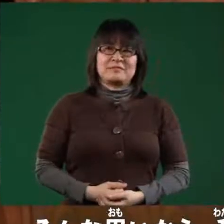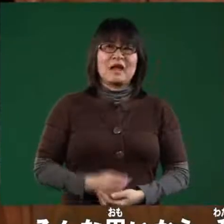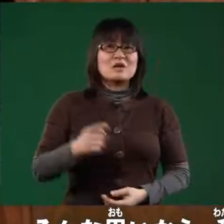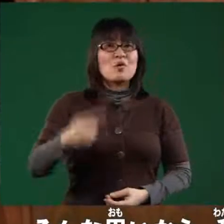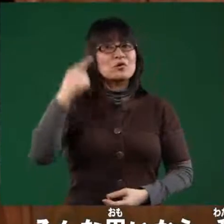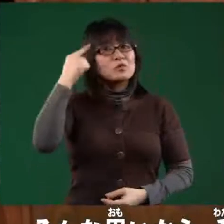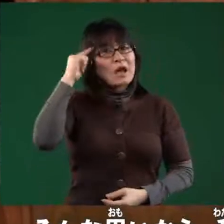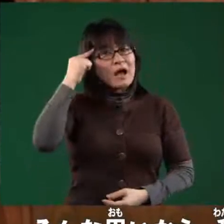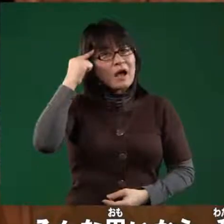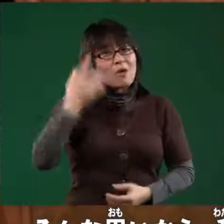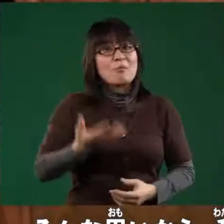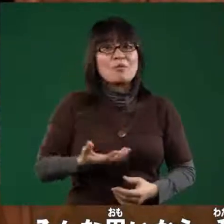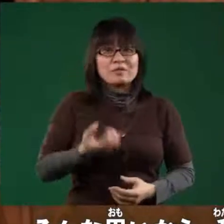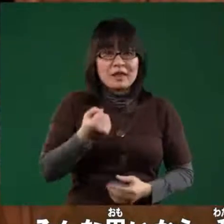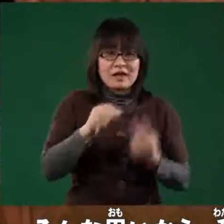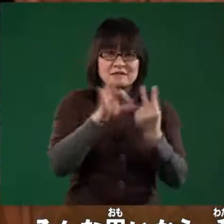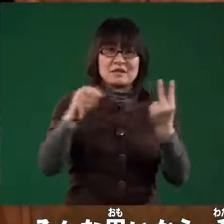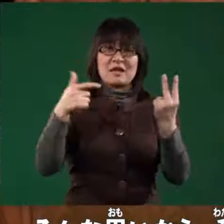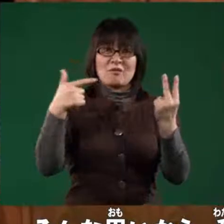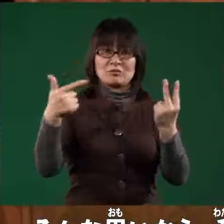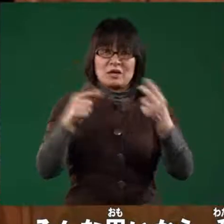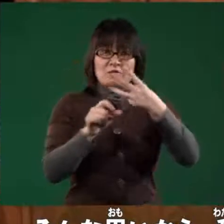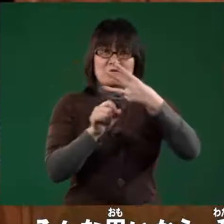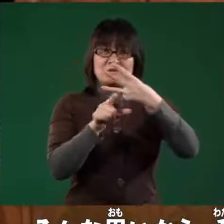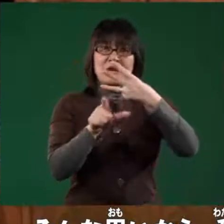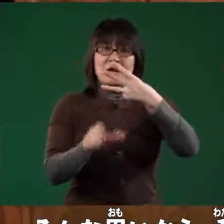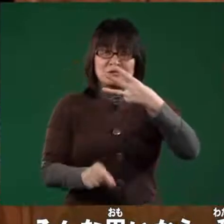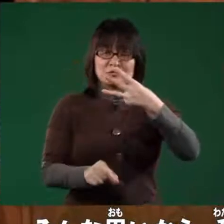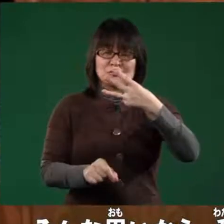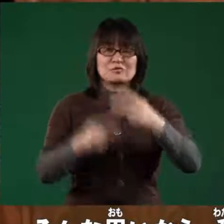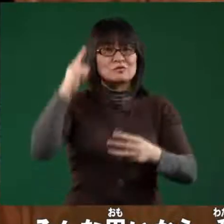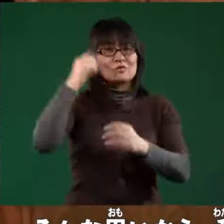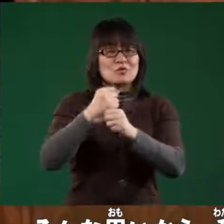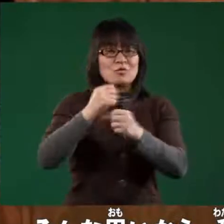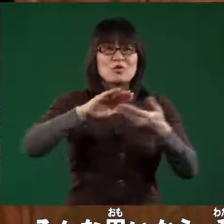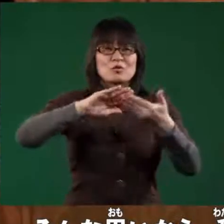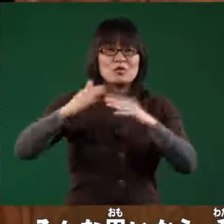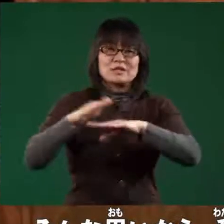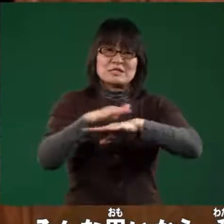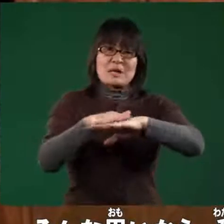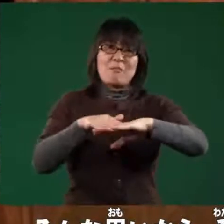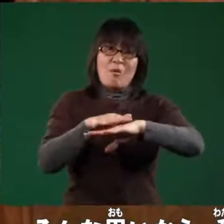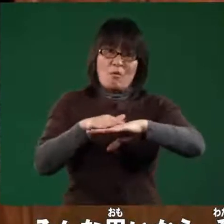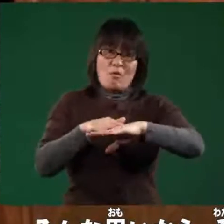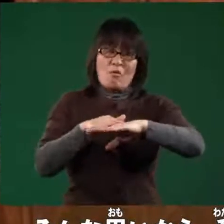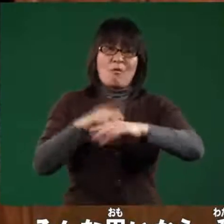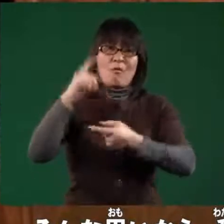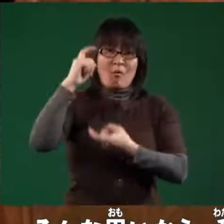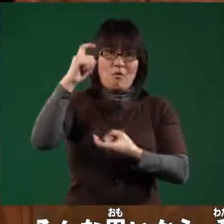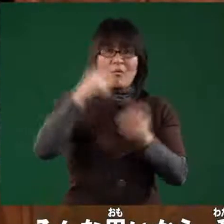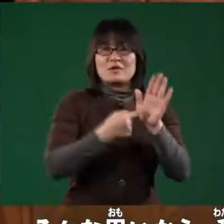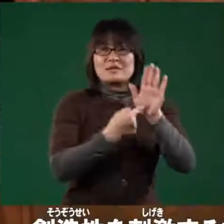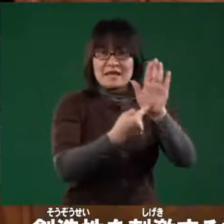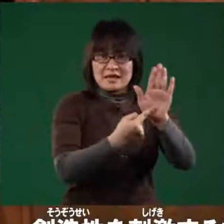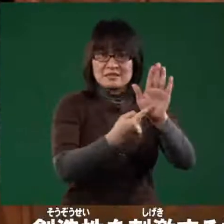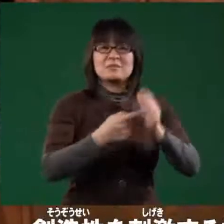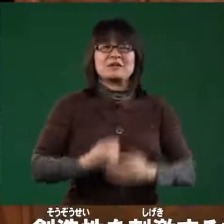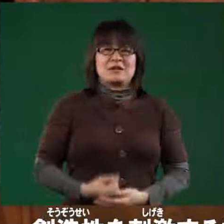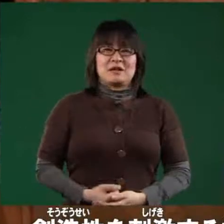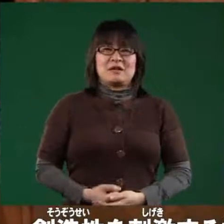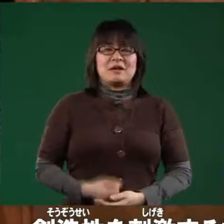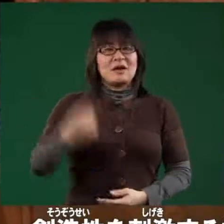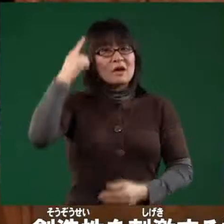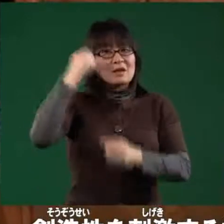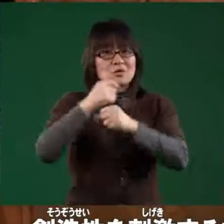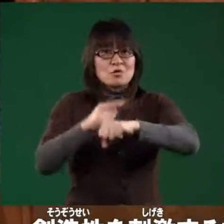んな思いから、私は2006年の3月、創造都市札幌を宣言いたしました。創造